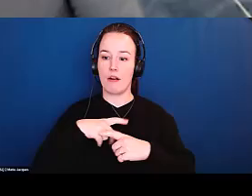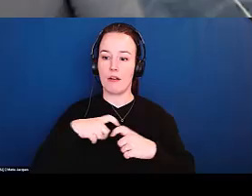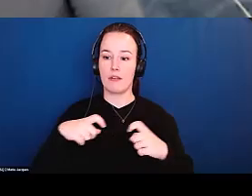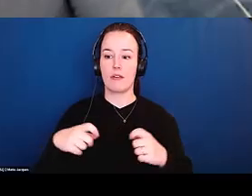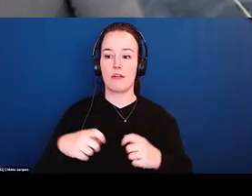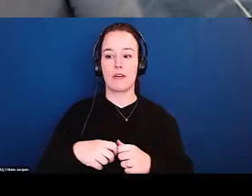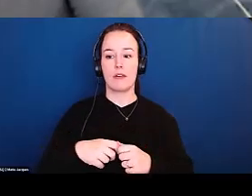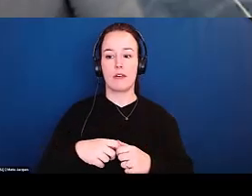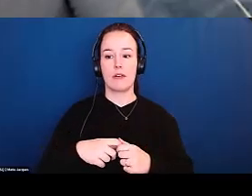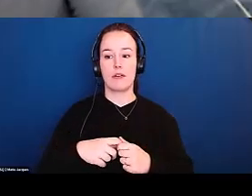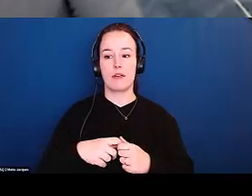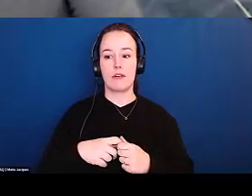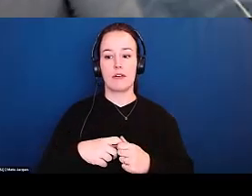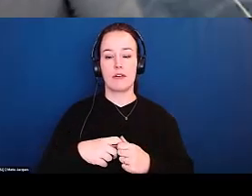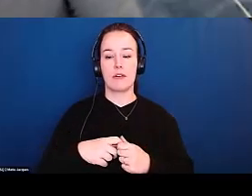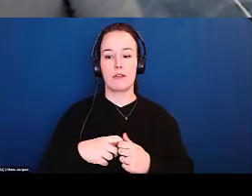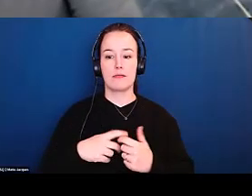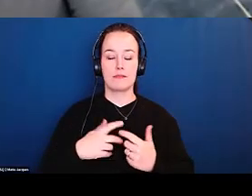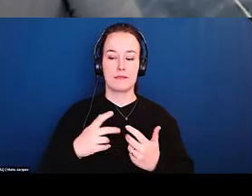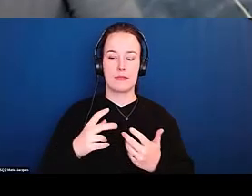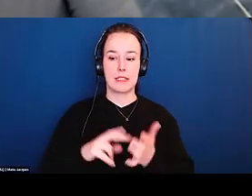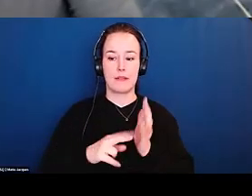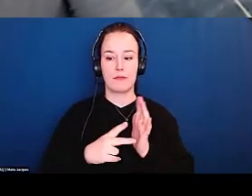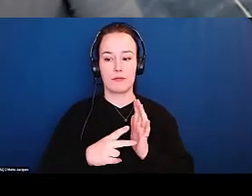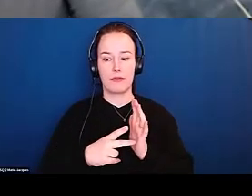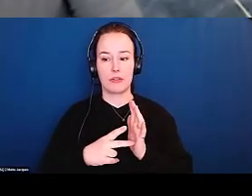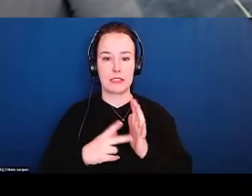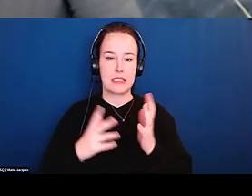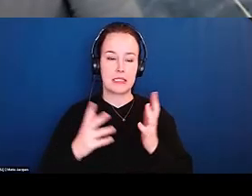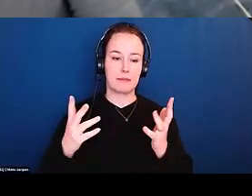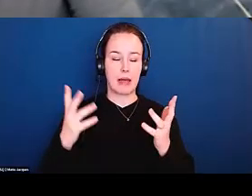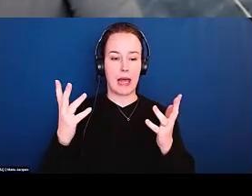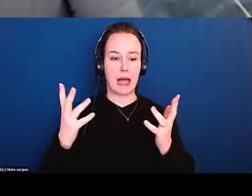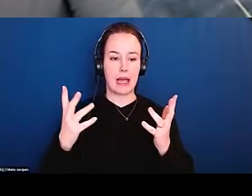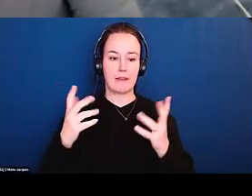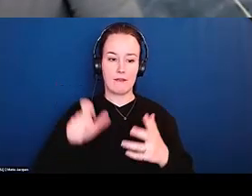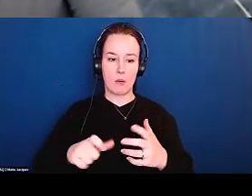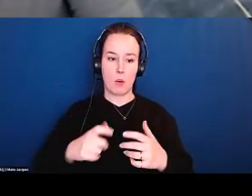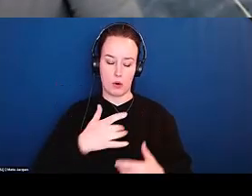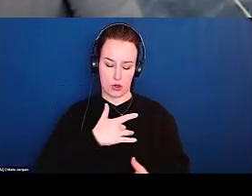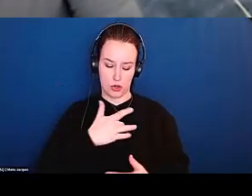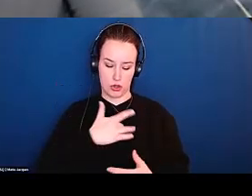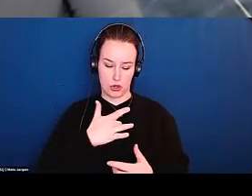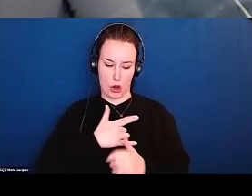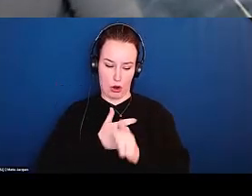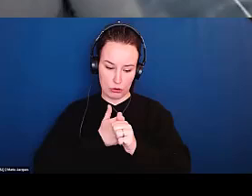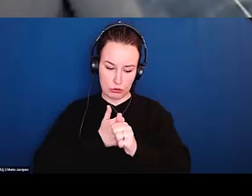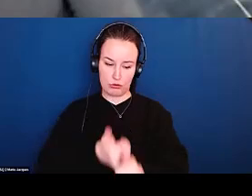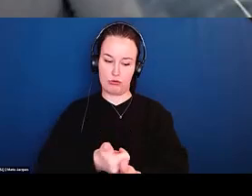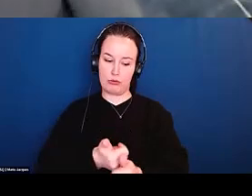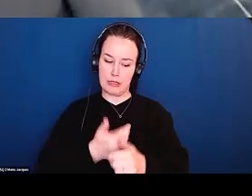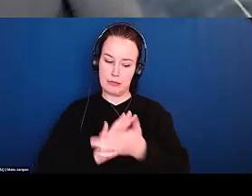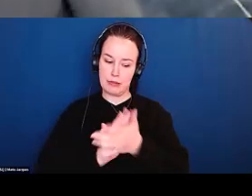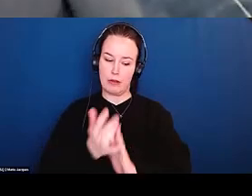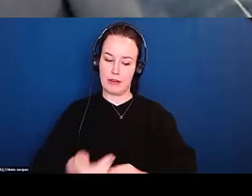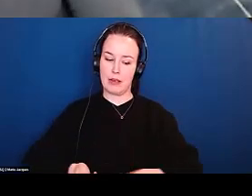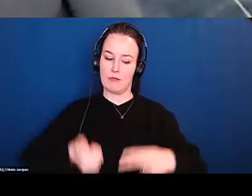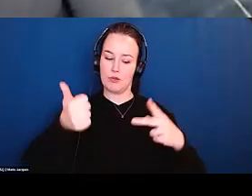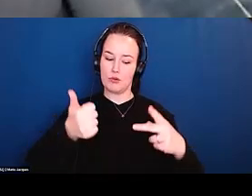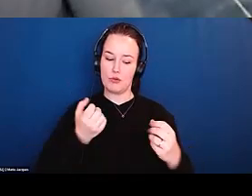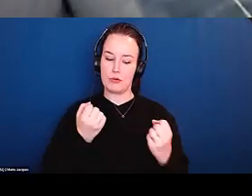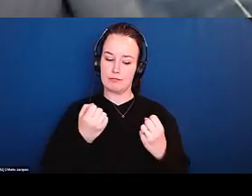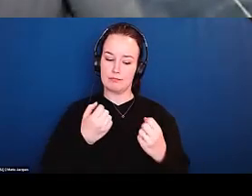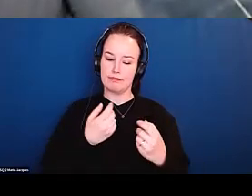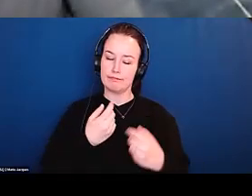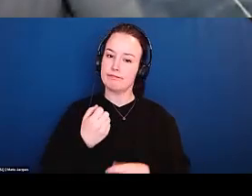l'équation, eh bien, cela permet d'apporter quelque chose qui vient vraiment du cœur, qui est beaucoup plus personnel. Et cela